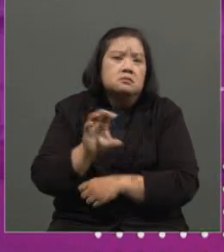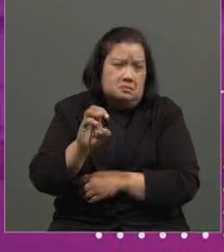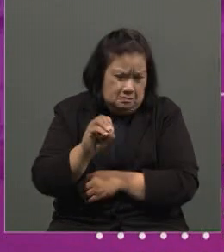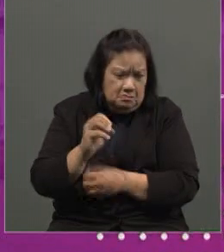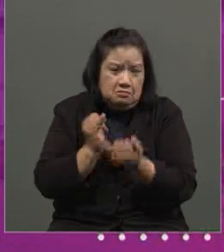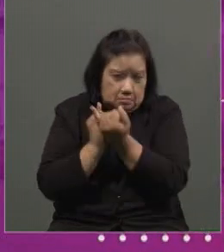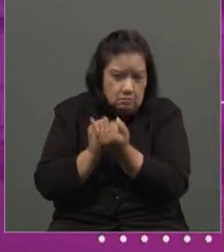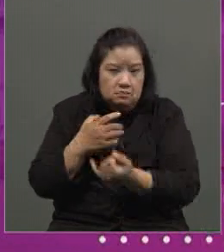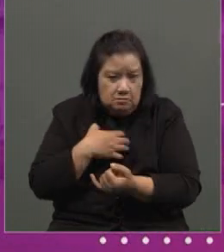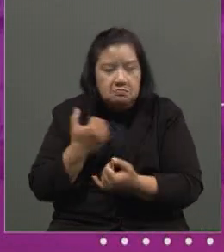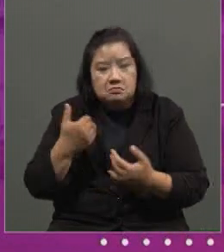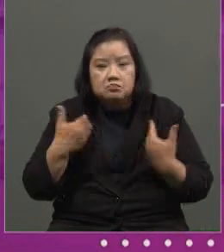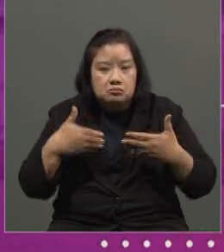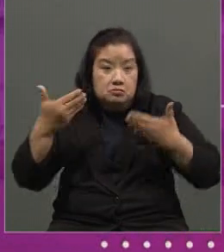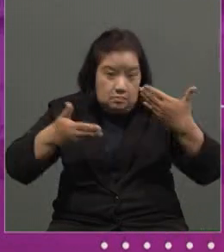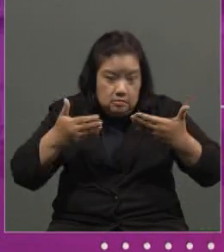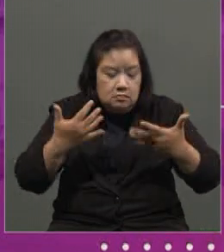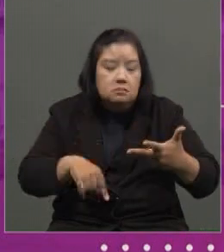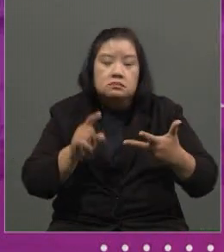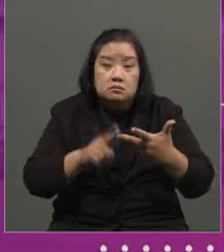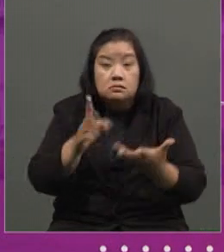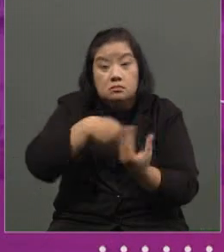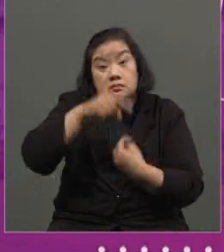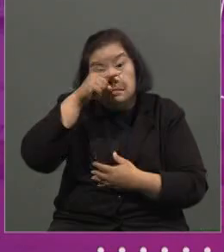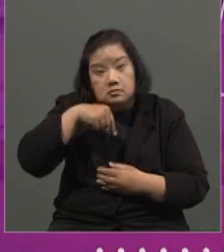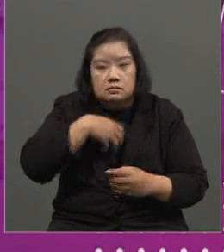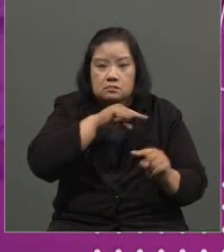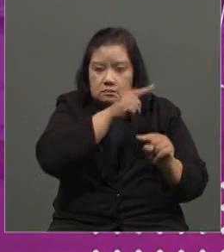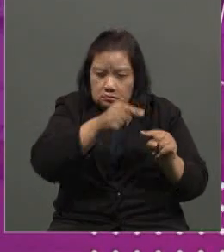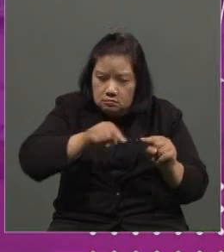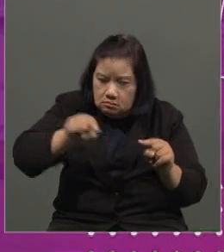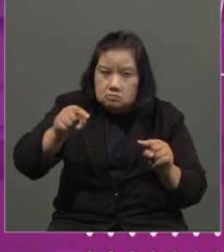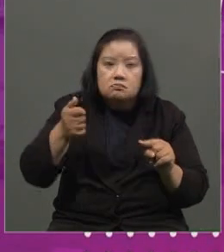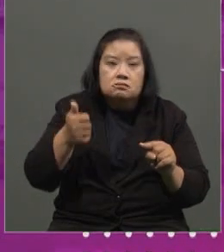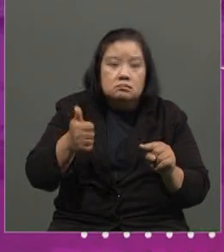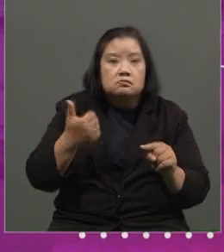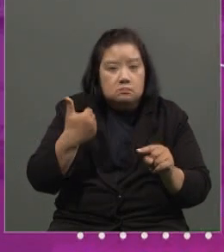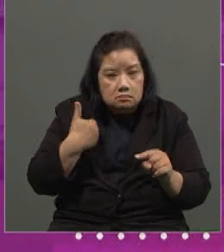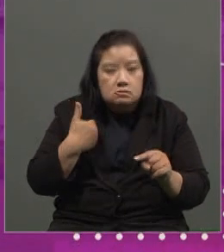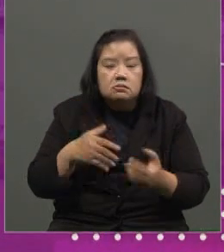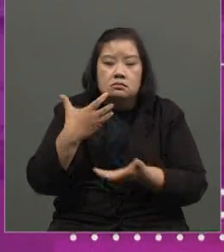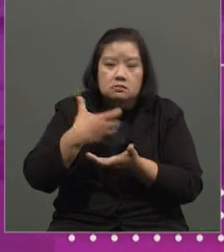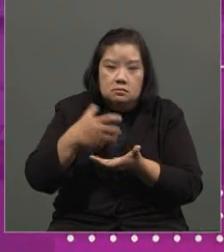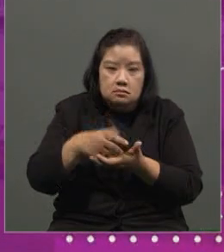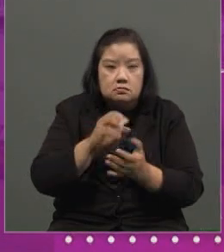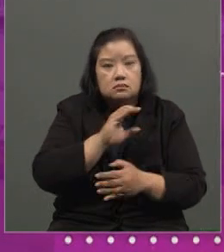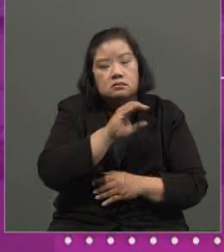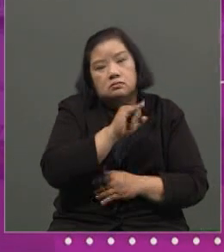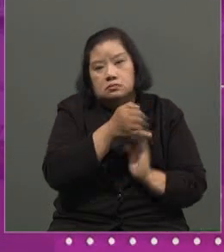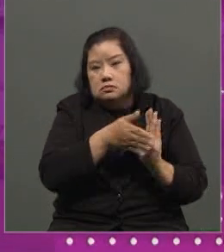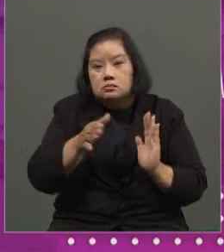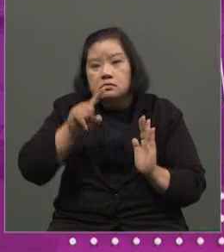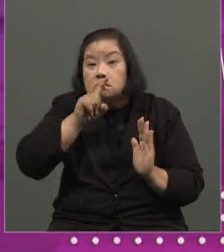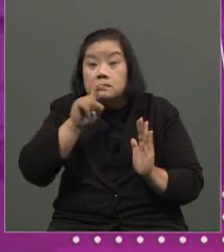ประเด็นสถานการณ์เศรษฐกิจไทยในปีหน้าด้วยที่น่าจะกลับมาคึกคักแล้วก็อีกหลากหลายประเด็นน่าสนใจในรอบสัปดาห์ค่ะพรุ่ง